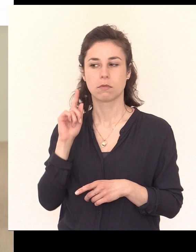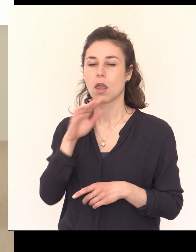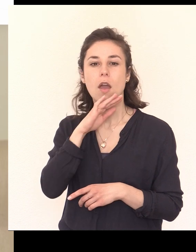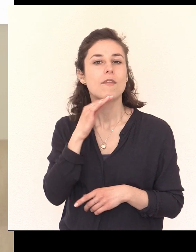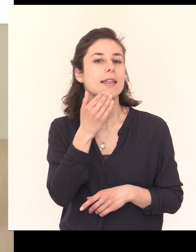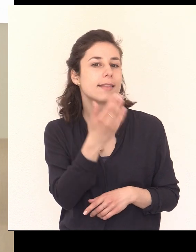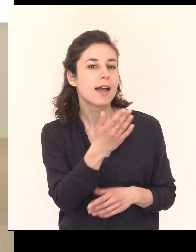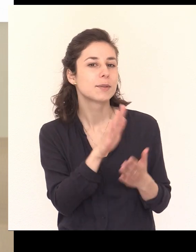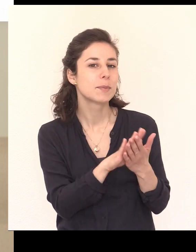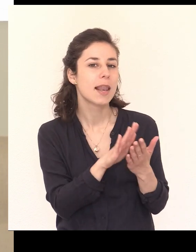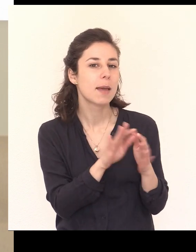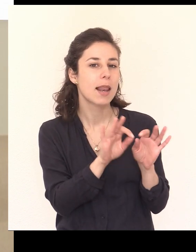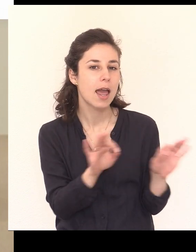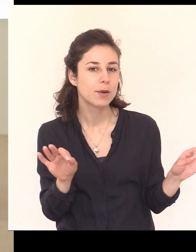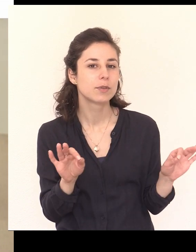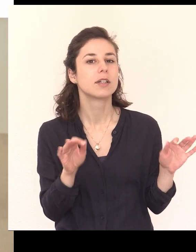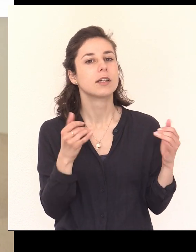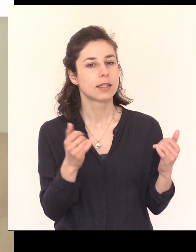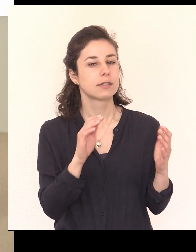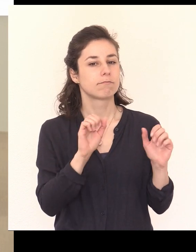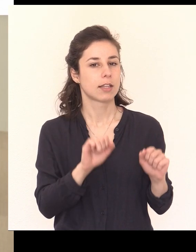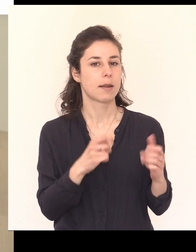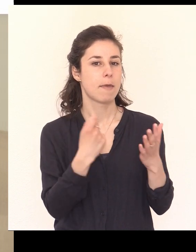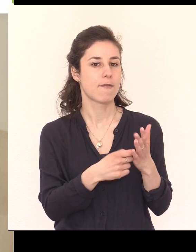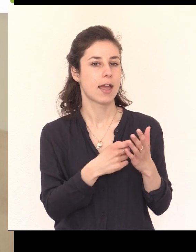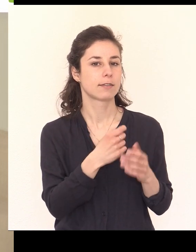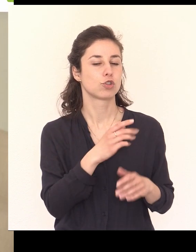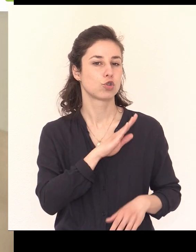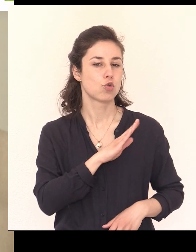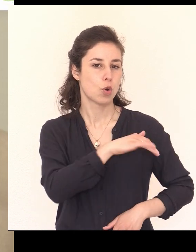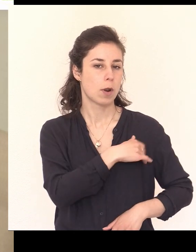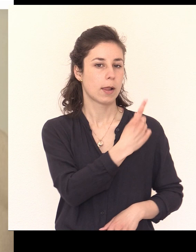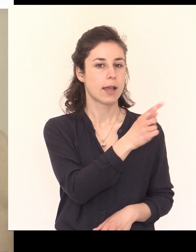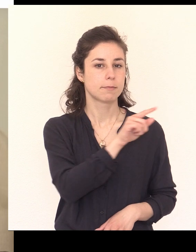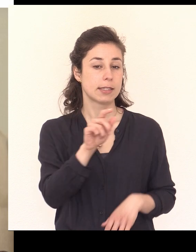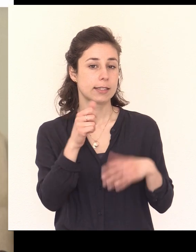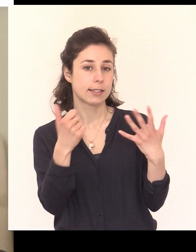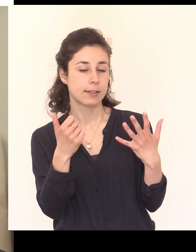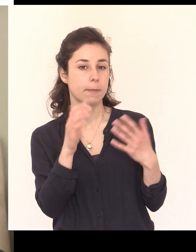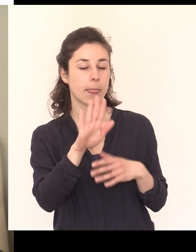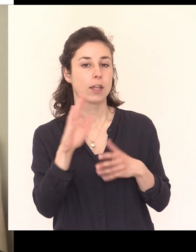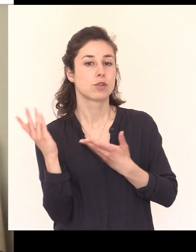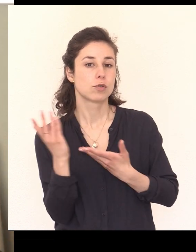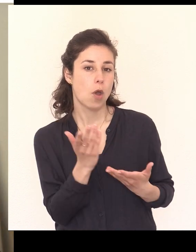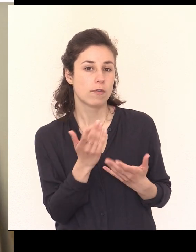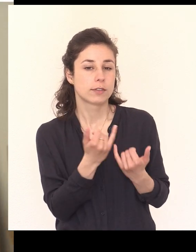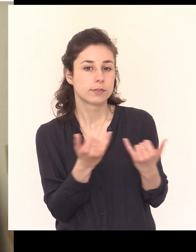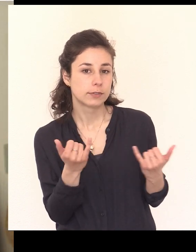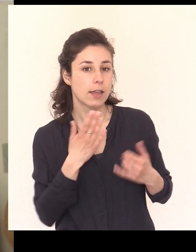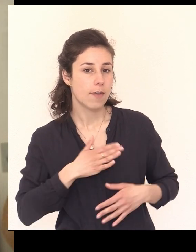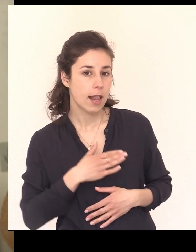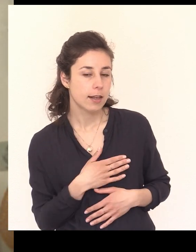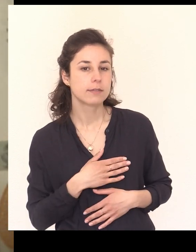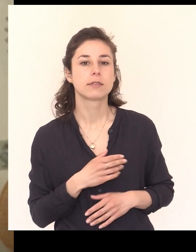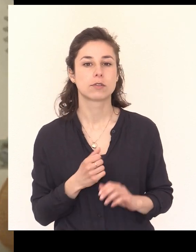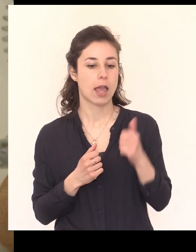Vielen Dank, dass Sie dran geblieben sind. Sie können uns jetzt mit den Schulnoten 1 bis 6 mitteilen, wie Sie unseren Service bewerten. Geben